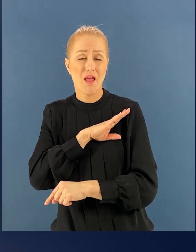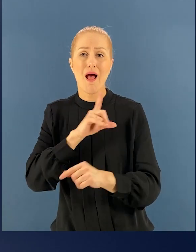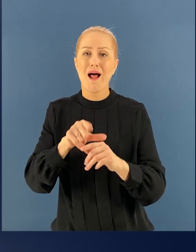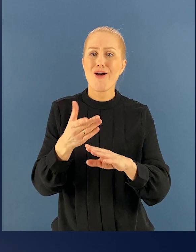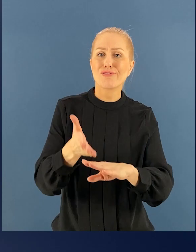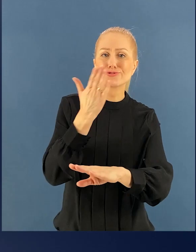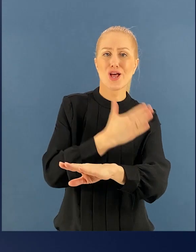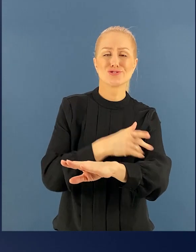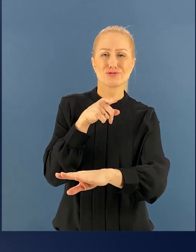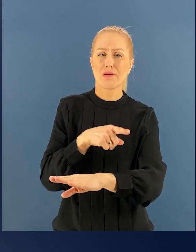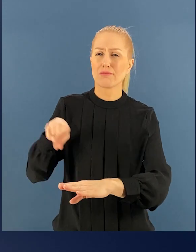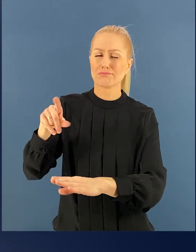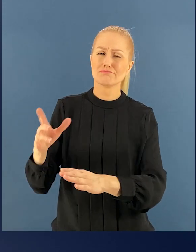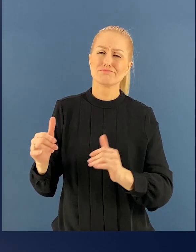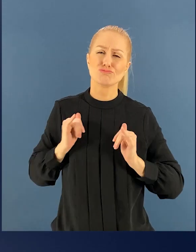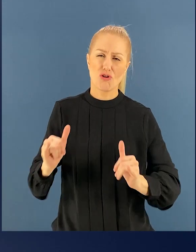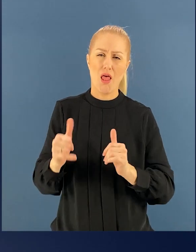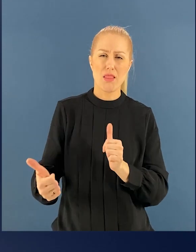stawali.